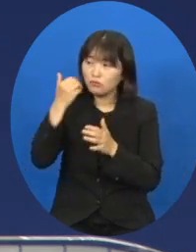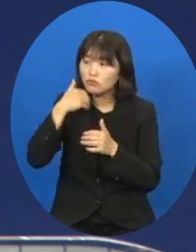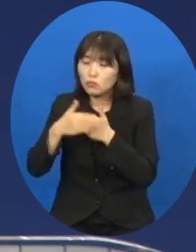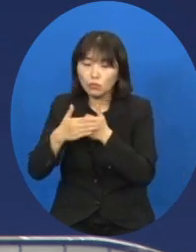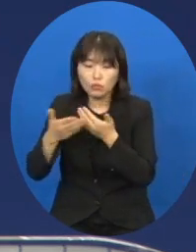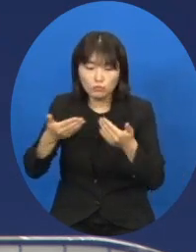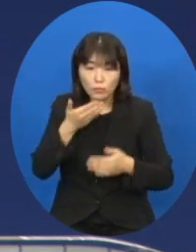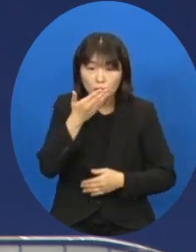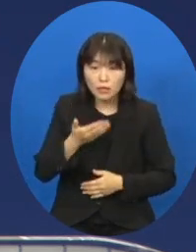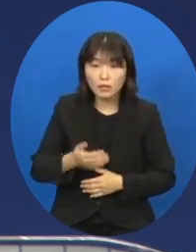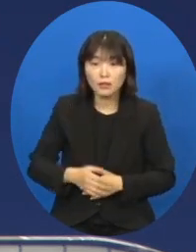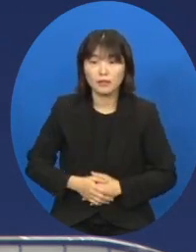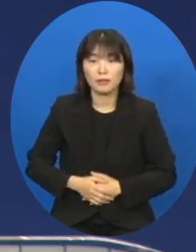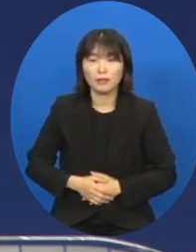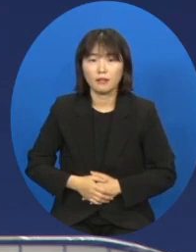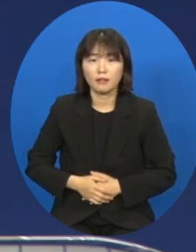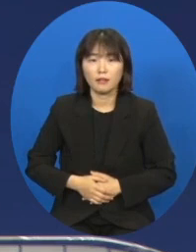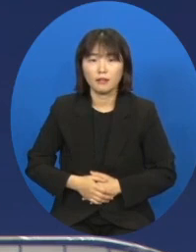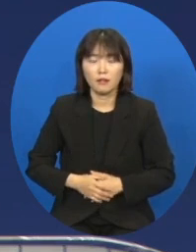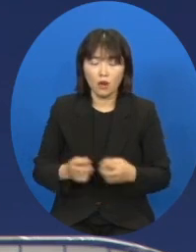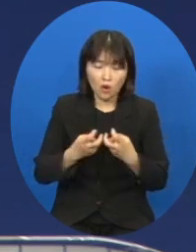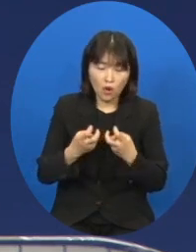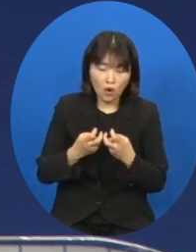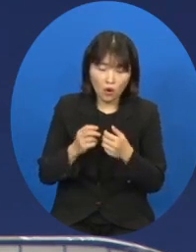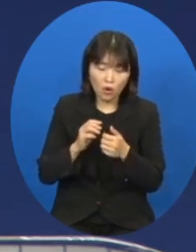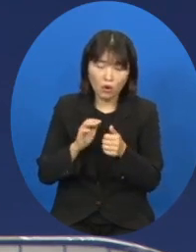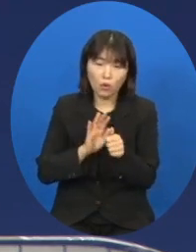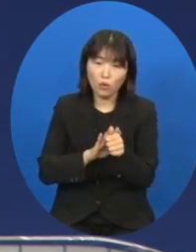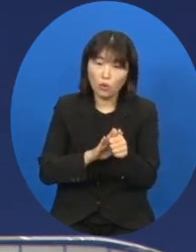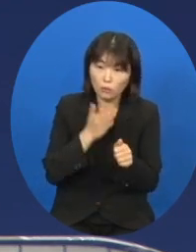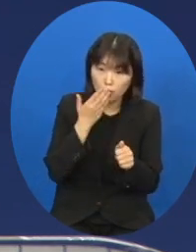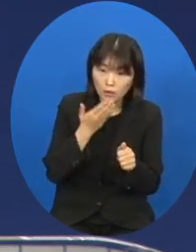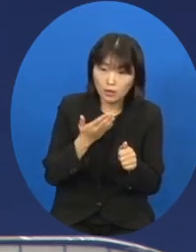있나요? 어떻게 해야 그 사람을 도와줄 수 있죠?